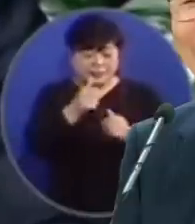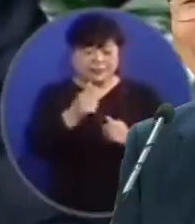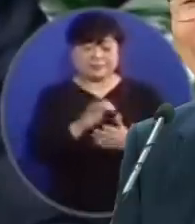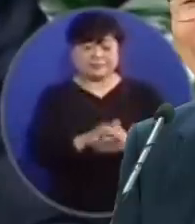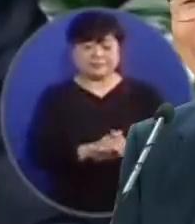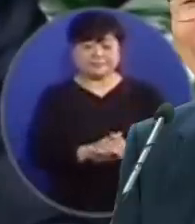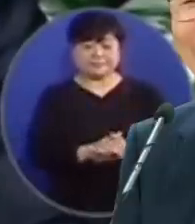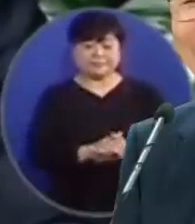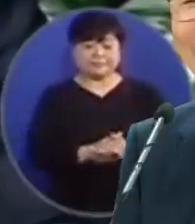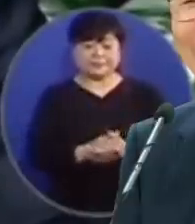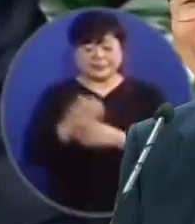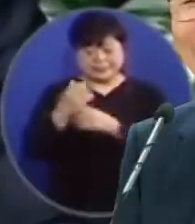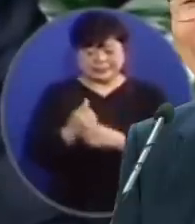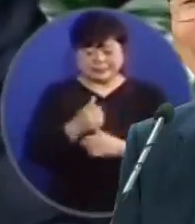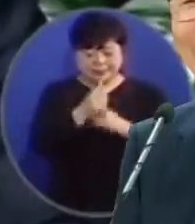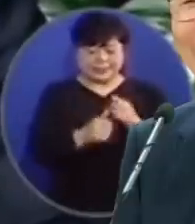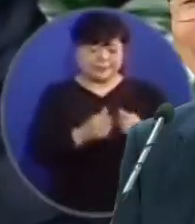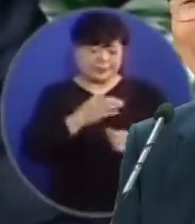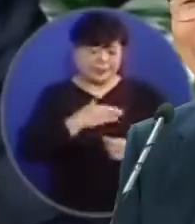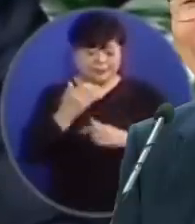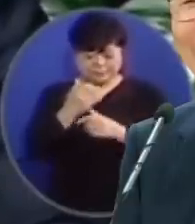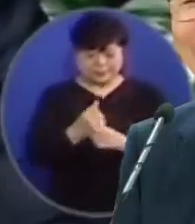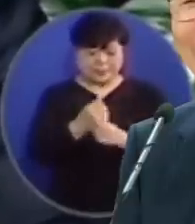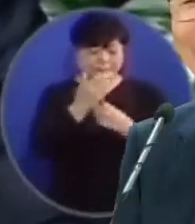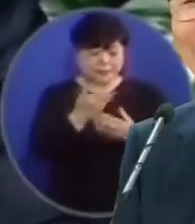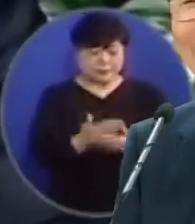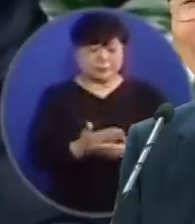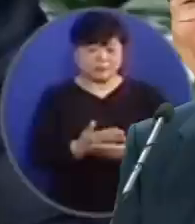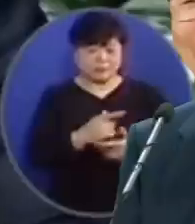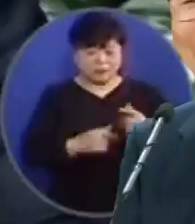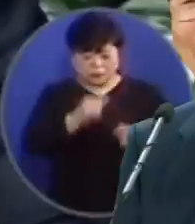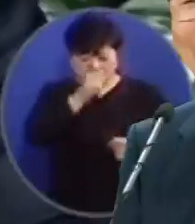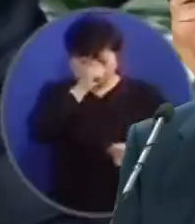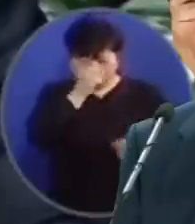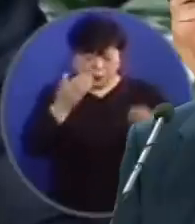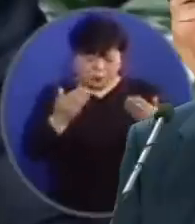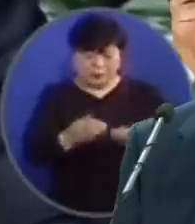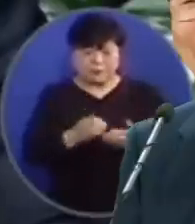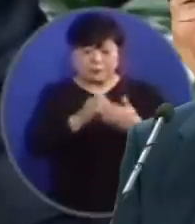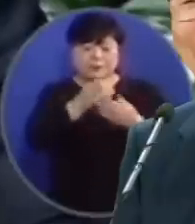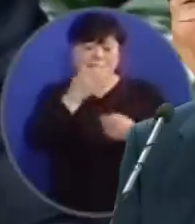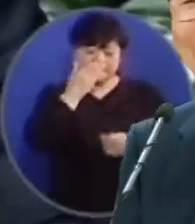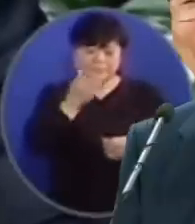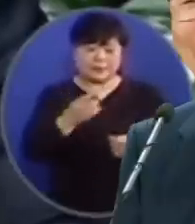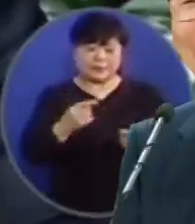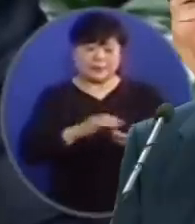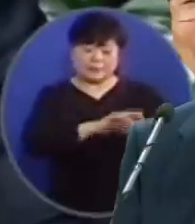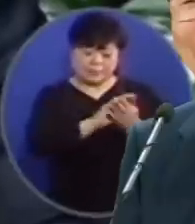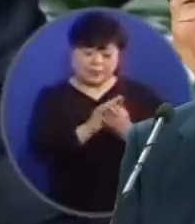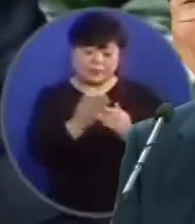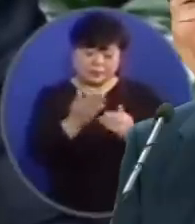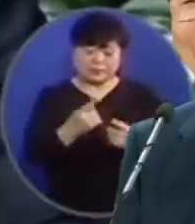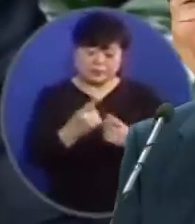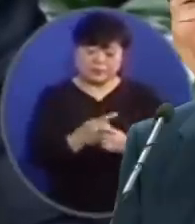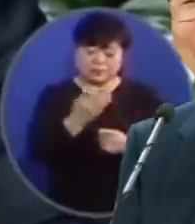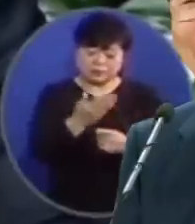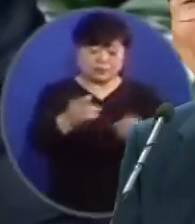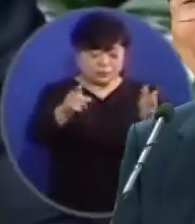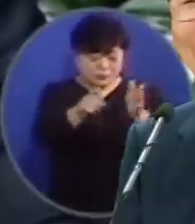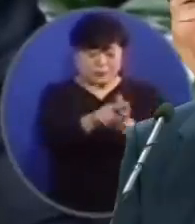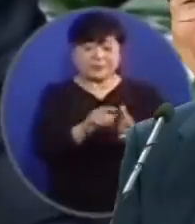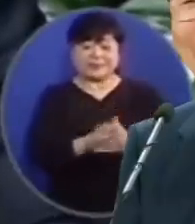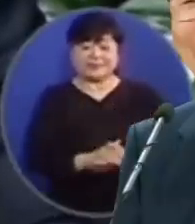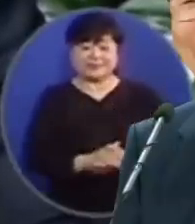어찌해서 의지하고 하나님이 나를 붙들어서 이보다 더 좀 더 좋은 직장과 직업을 주실 줄